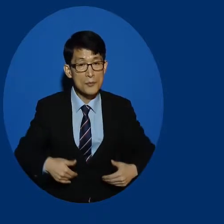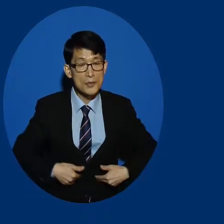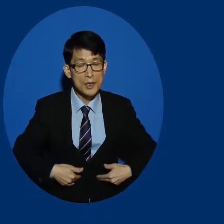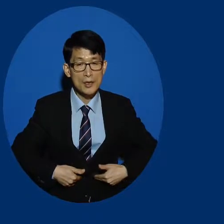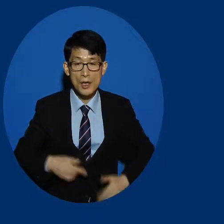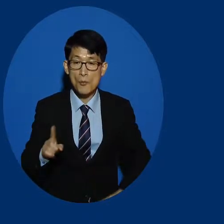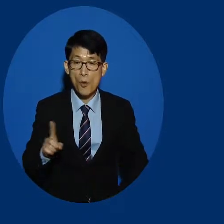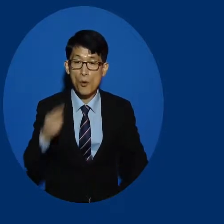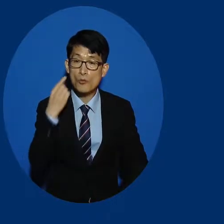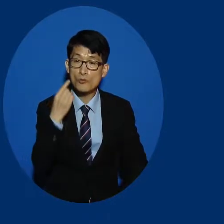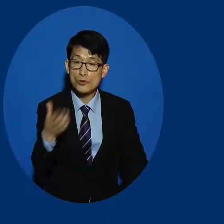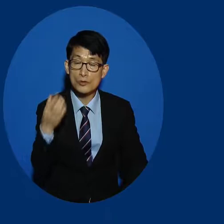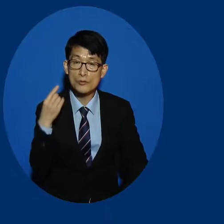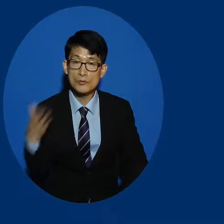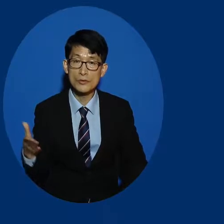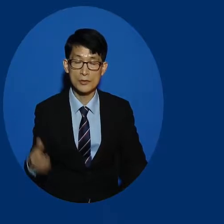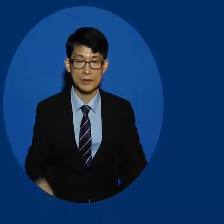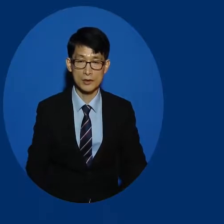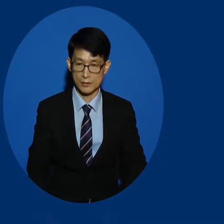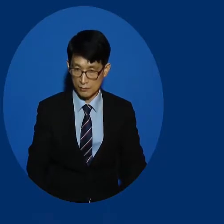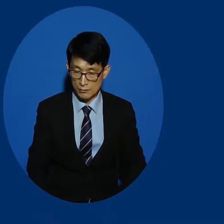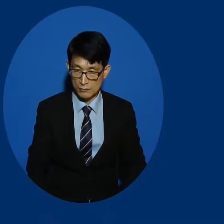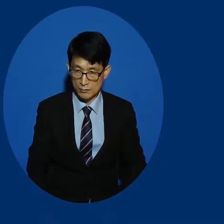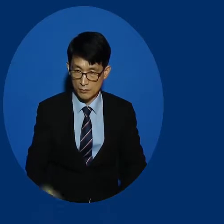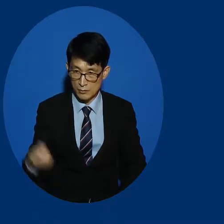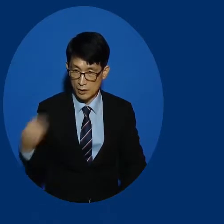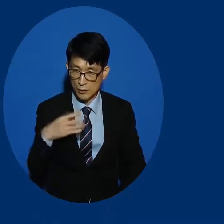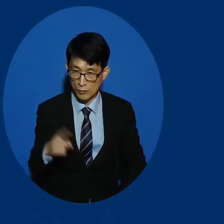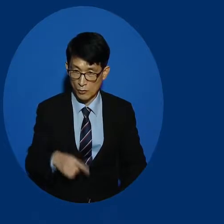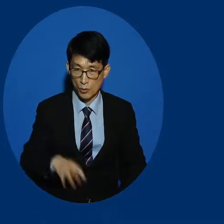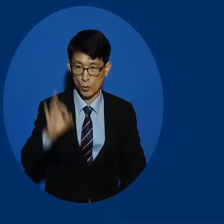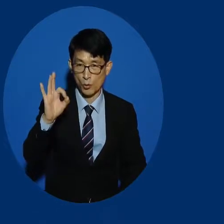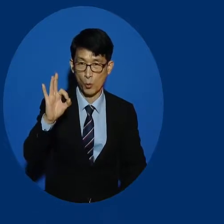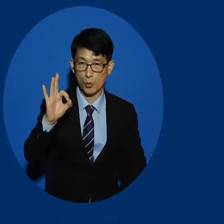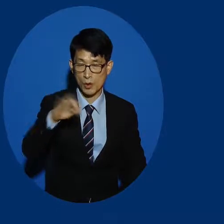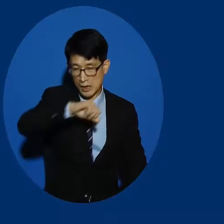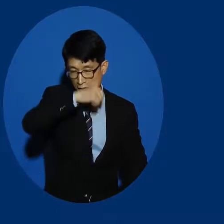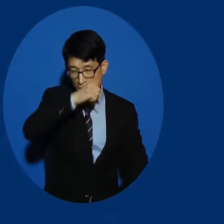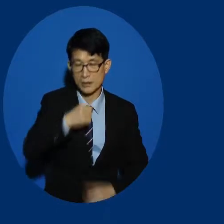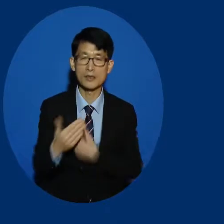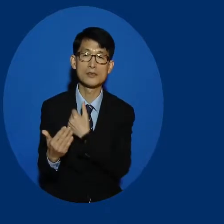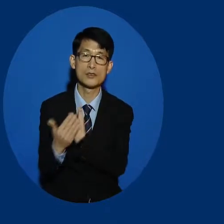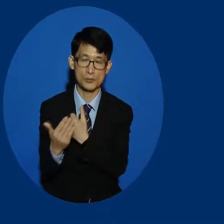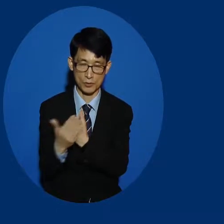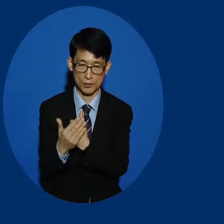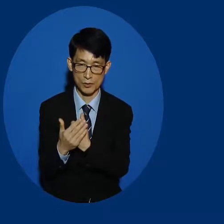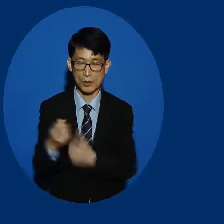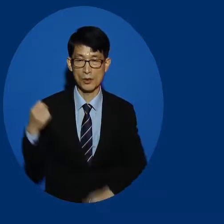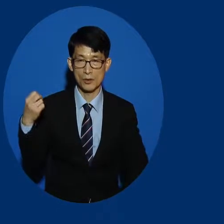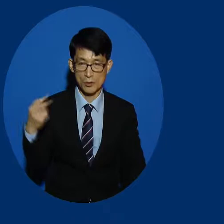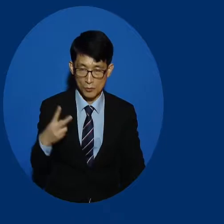물었더니 예산 지원, 또 다양한 프로그램 개발 이런